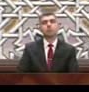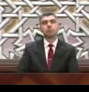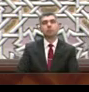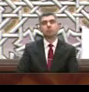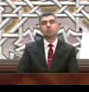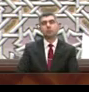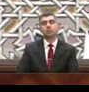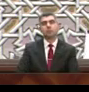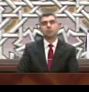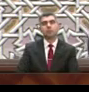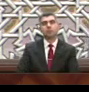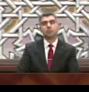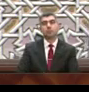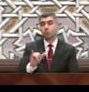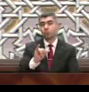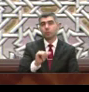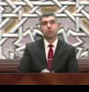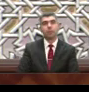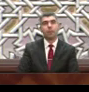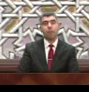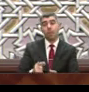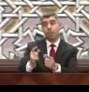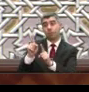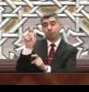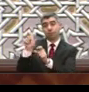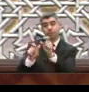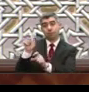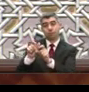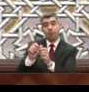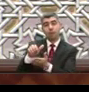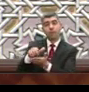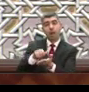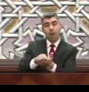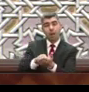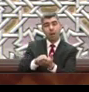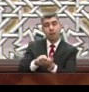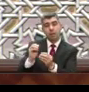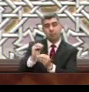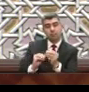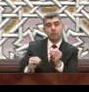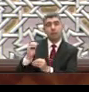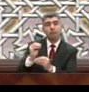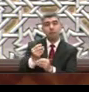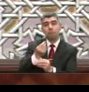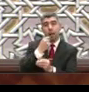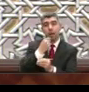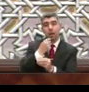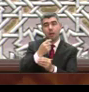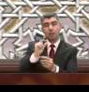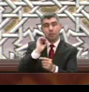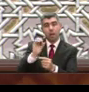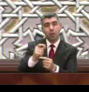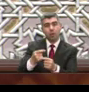والمعاصرة حول شكاوي الفلاحين من غلاء أسعار الأعلاف المدعمة ومن